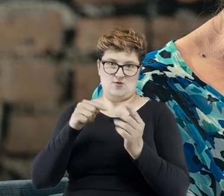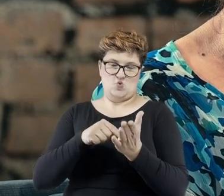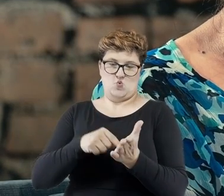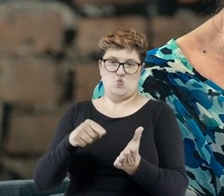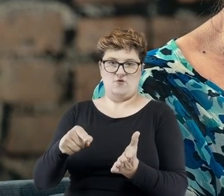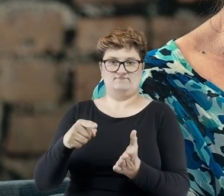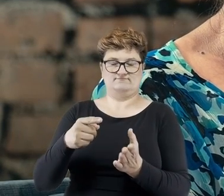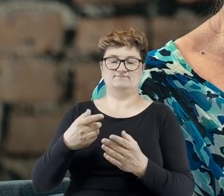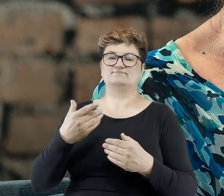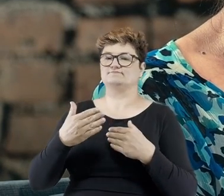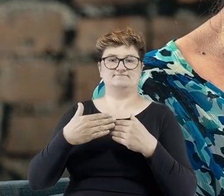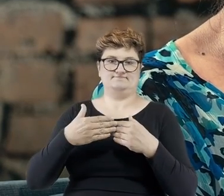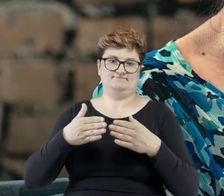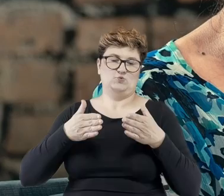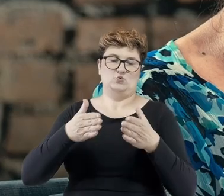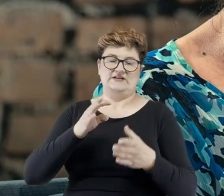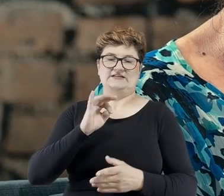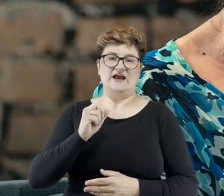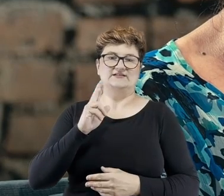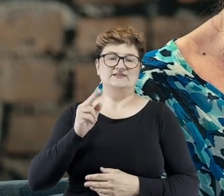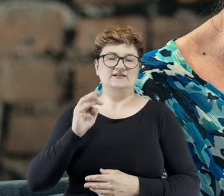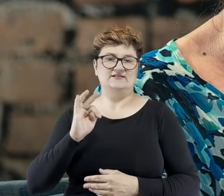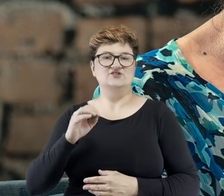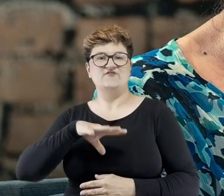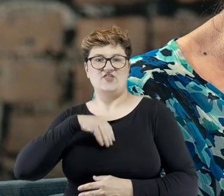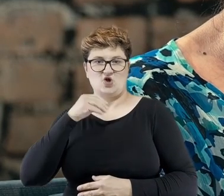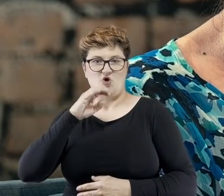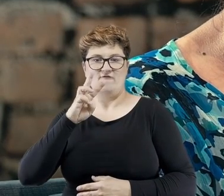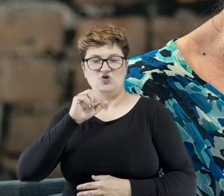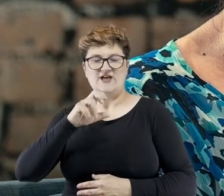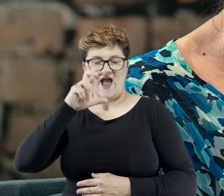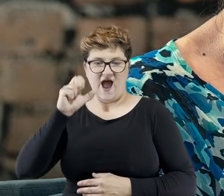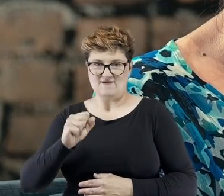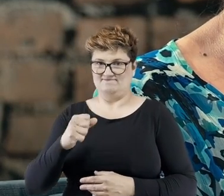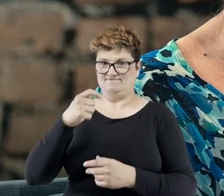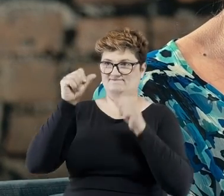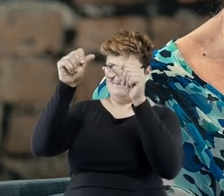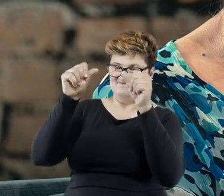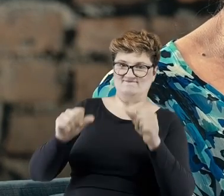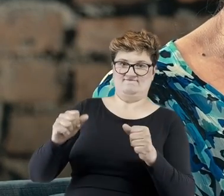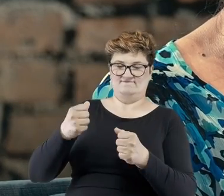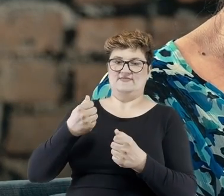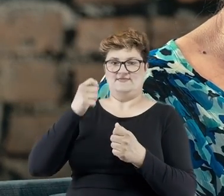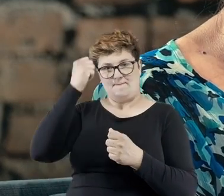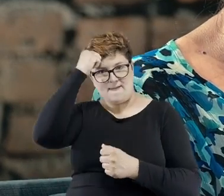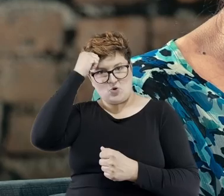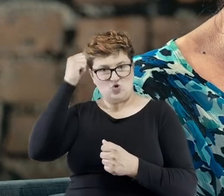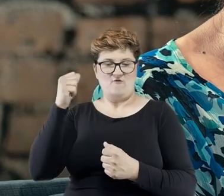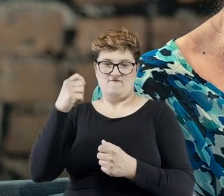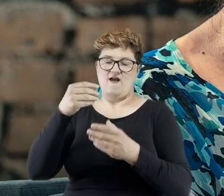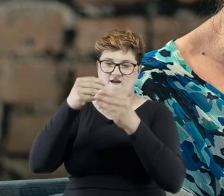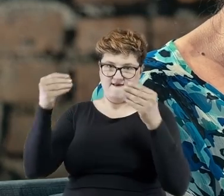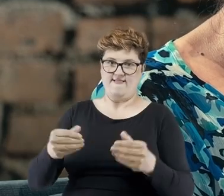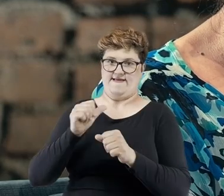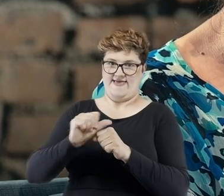dziś na trakcie Świętego Wojciecha, jest tam tablica pamiątkowa wmurowana i na zapleczu